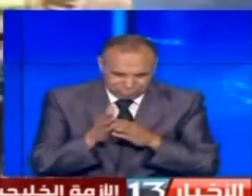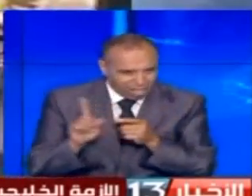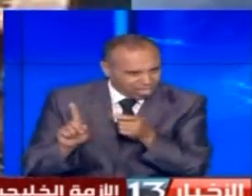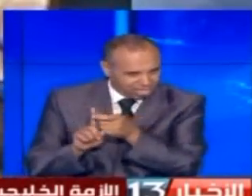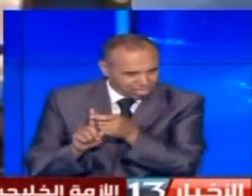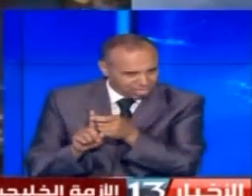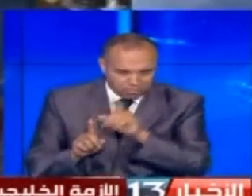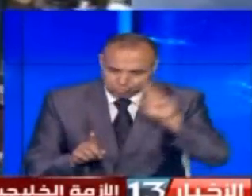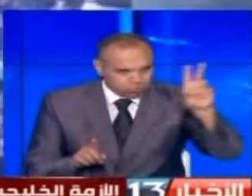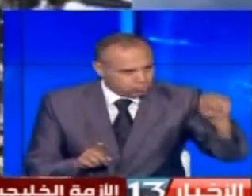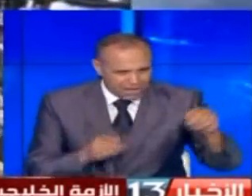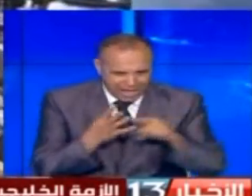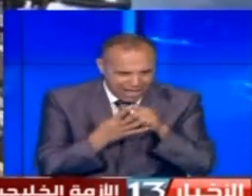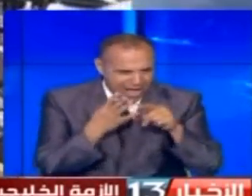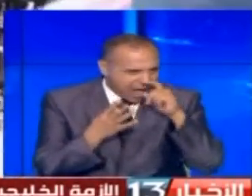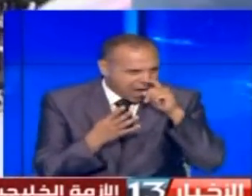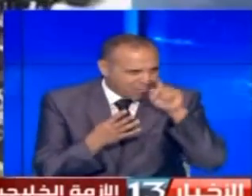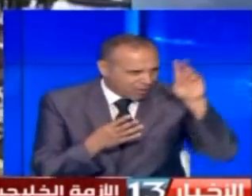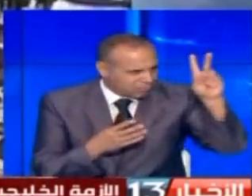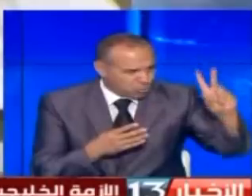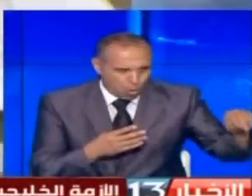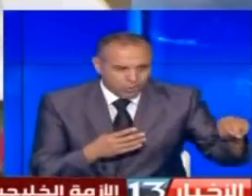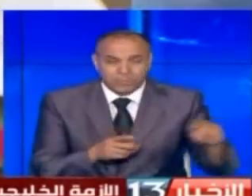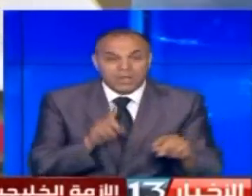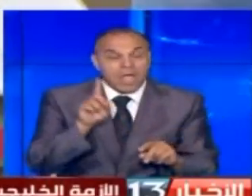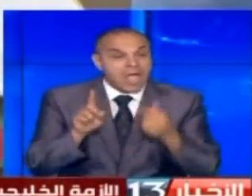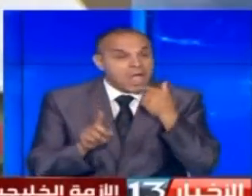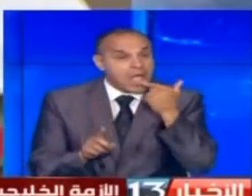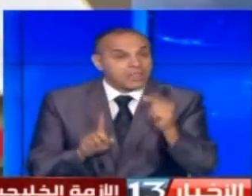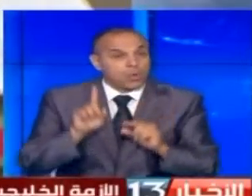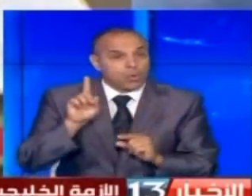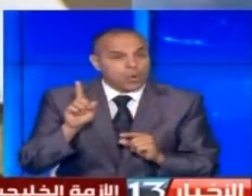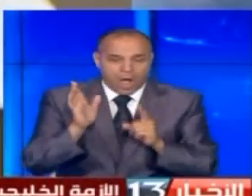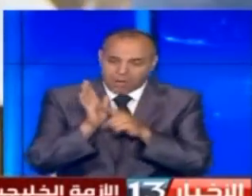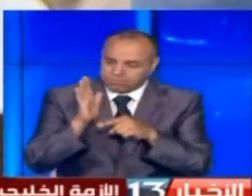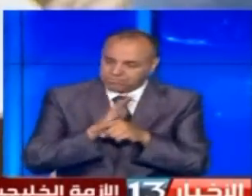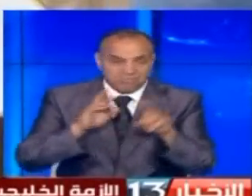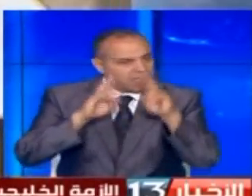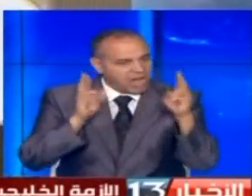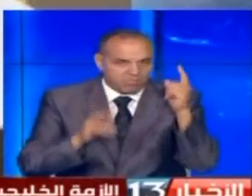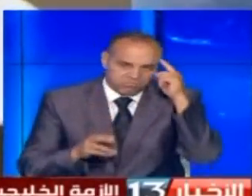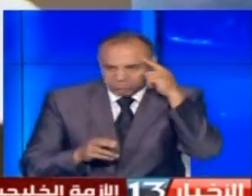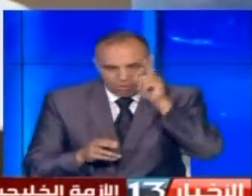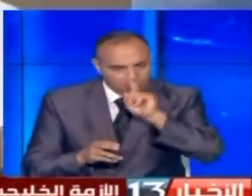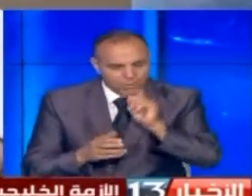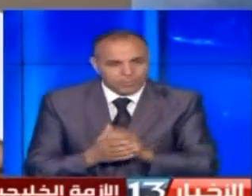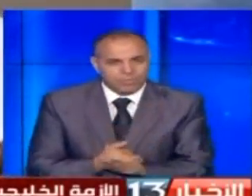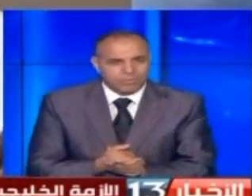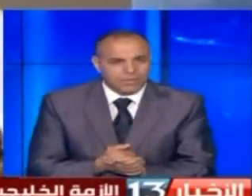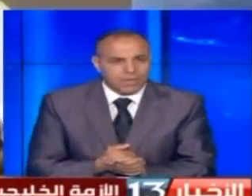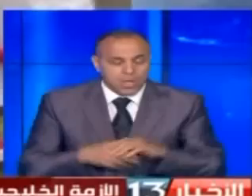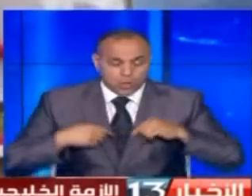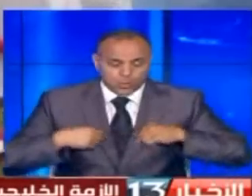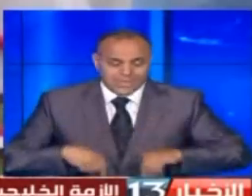التي تقدمت بها الدول العربية المحاصرة لها، معتبرا ذلك خرقا للقوانين الدولية. وكان